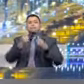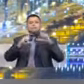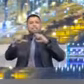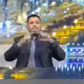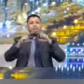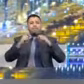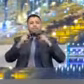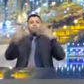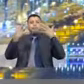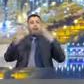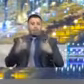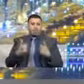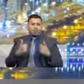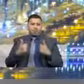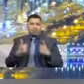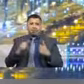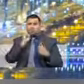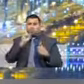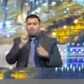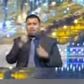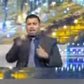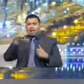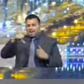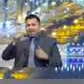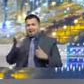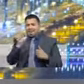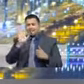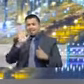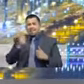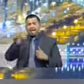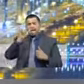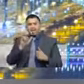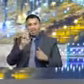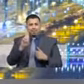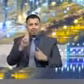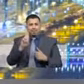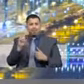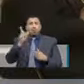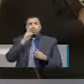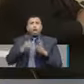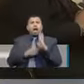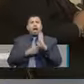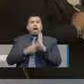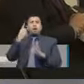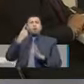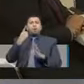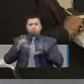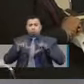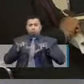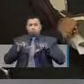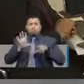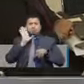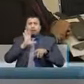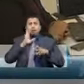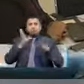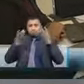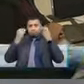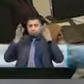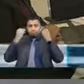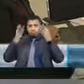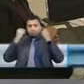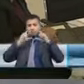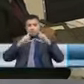المصرفي والمالي منصة إنسايت، وهي أول منصة تعليمية إلكترونية متخصصة في